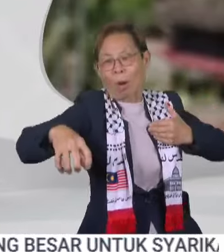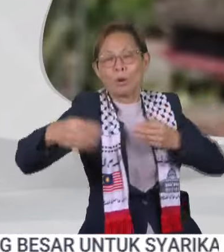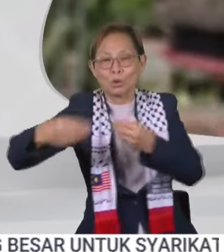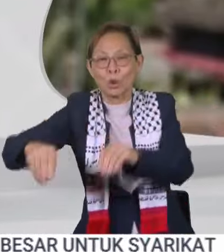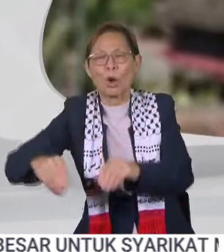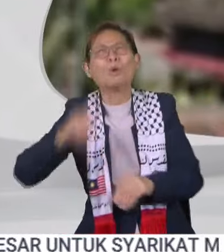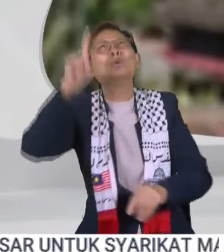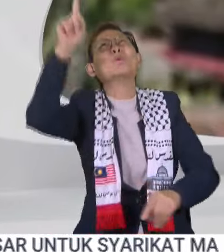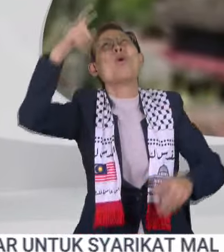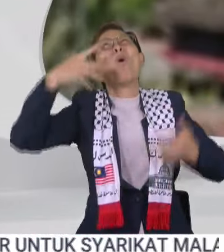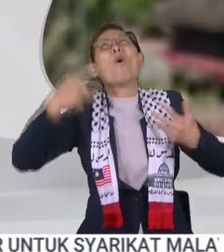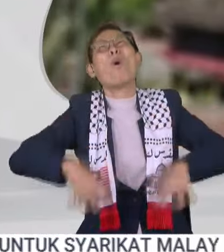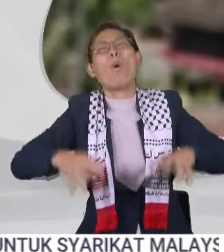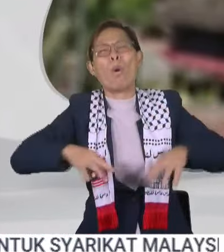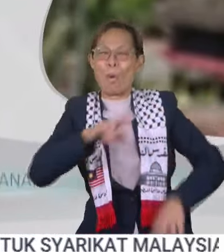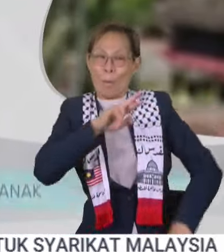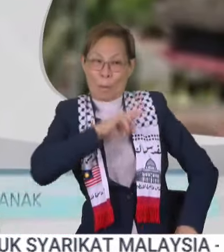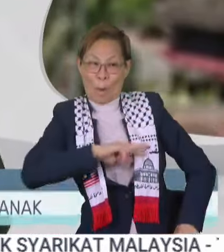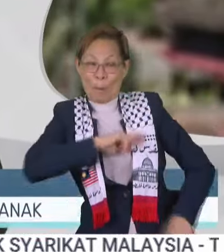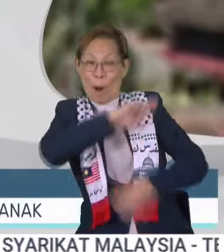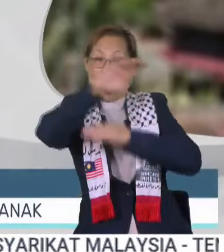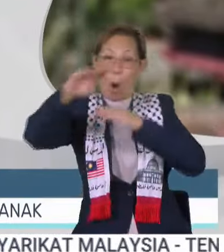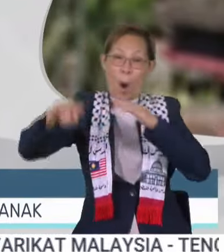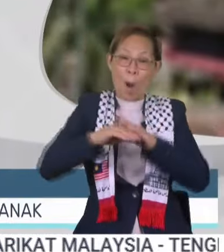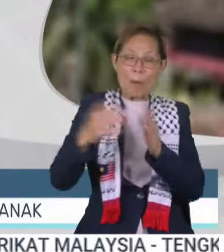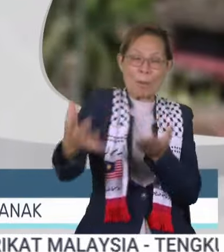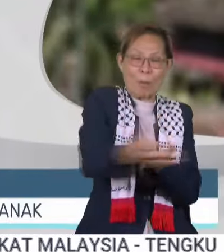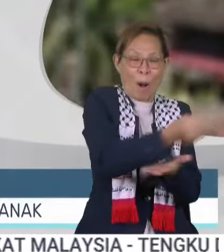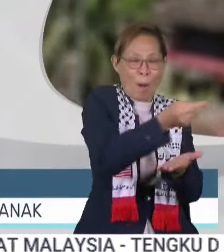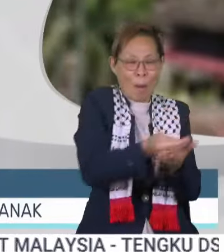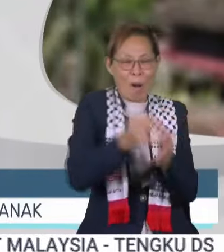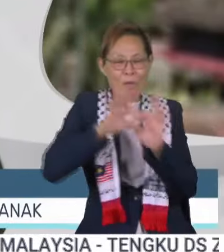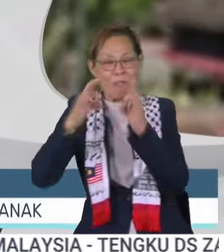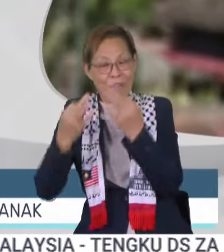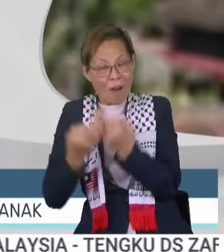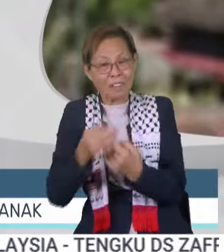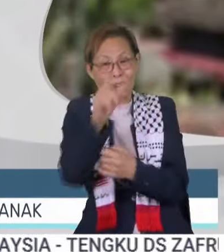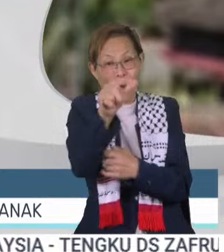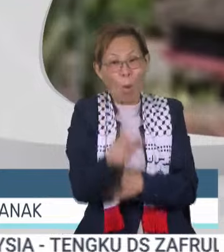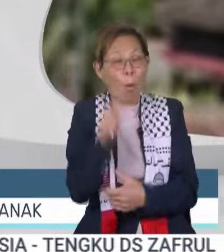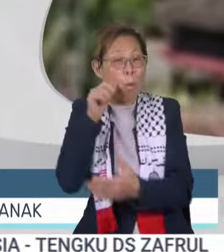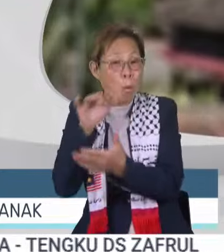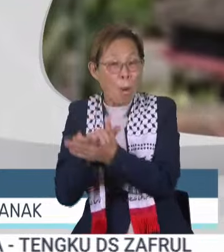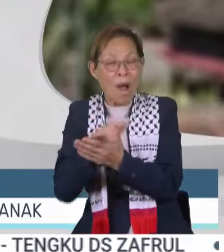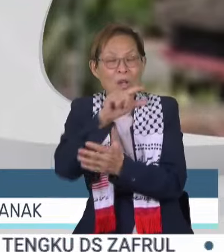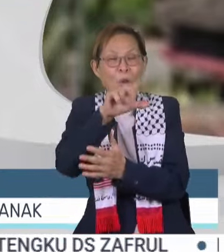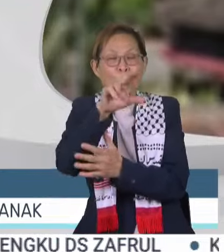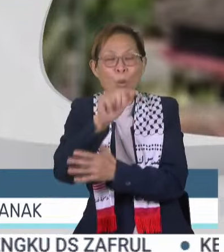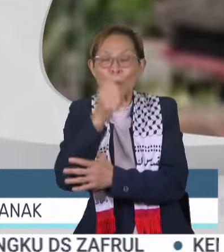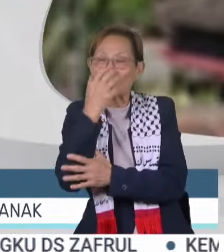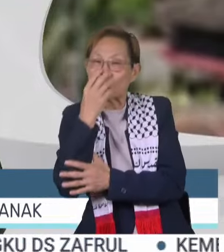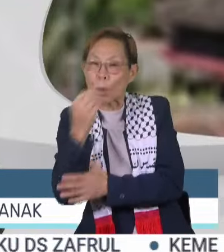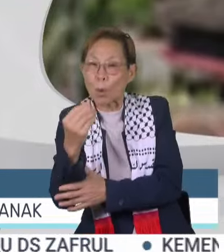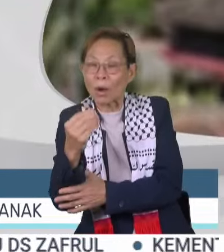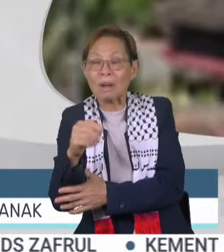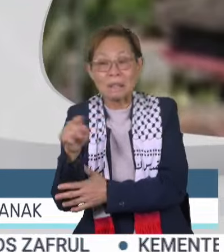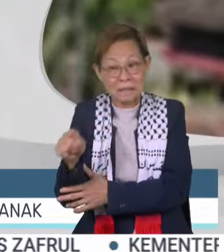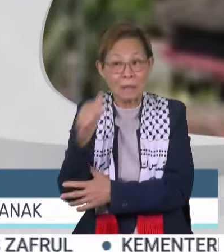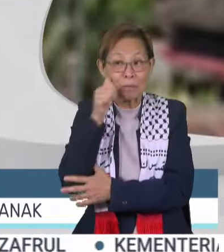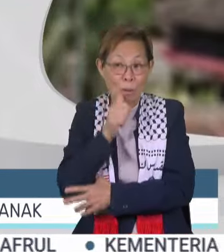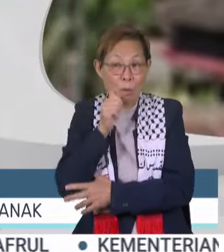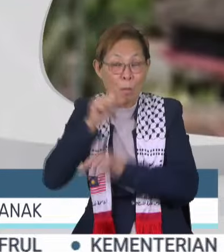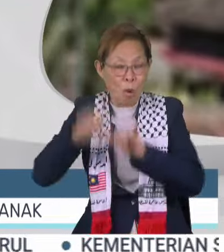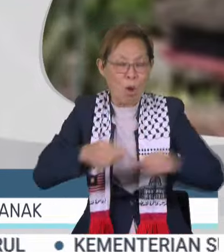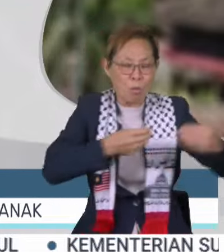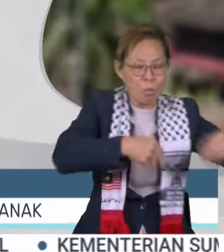Cuaca panas ketika ini memberi rezeki untuk suri rumah menjana pendapatan keluarga. Seorang suri rumah di Gua Musang, Syafiqah Syamsul Babri,